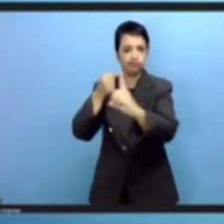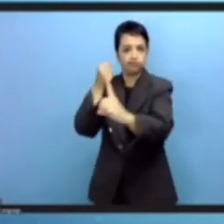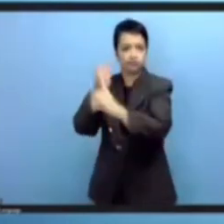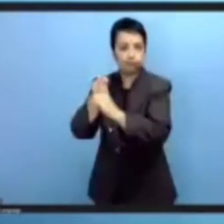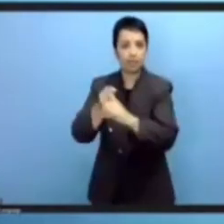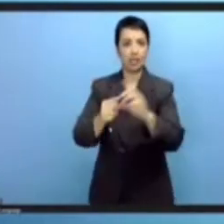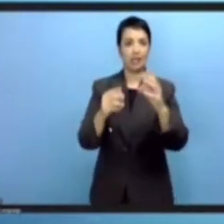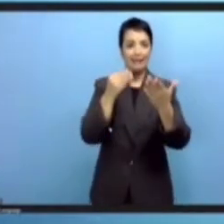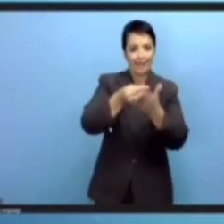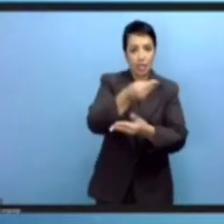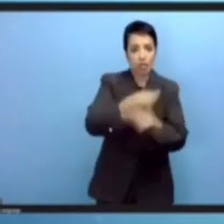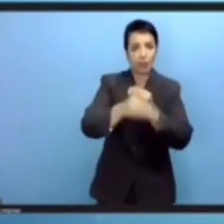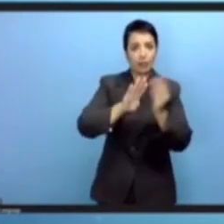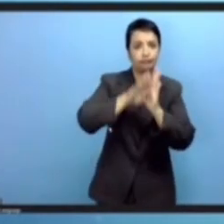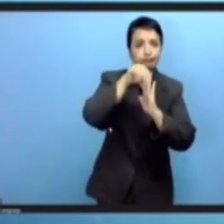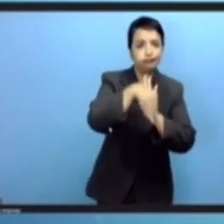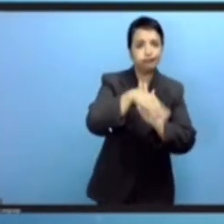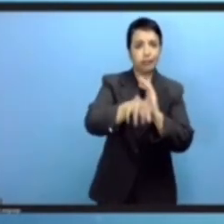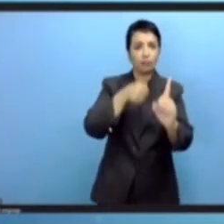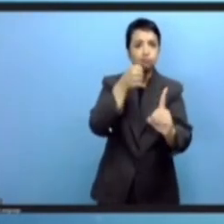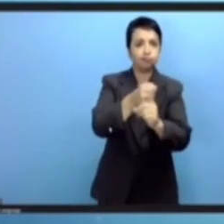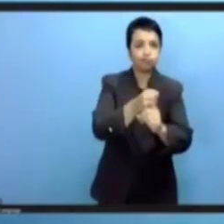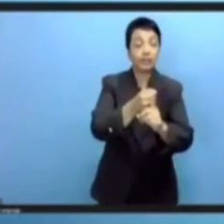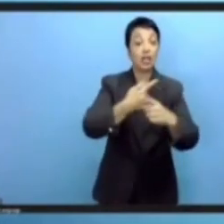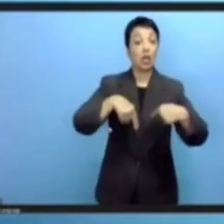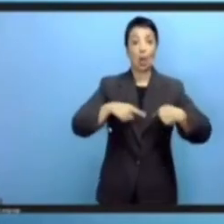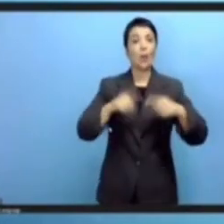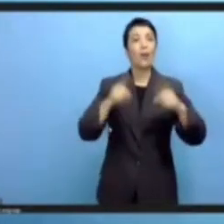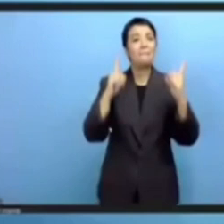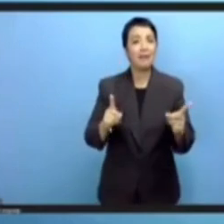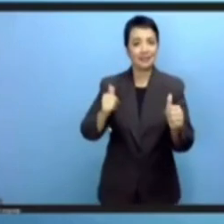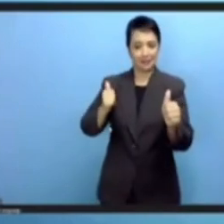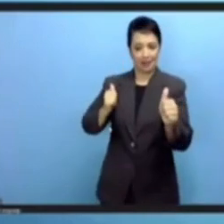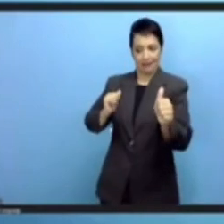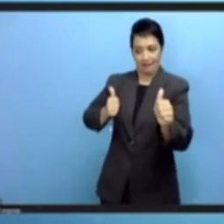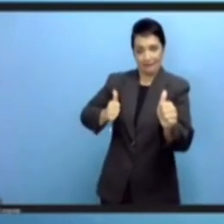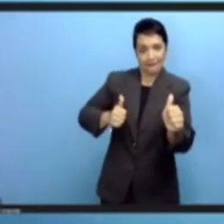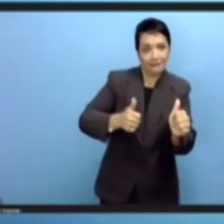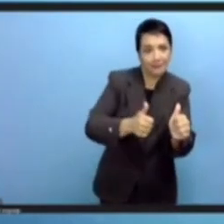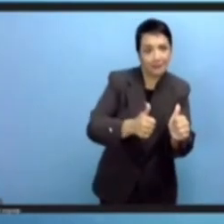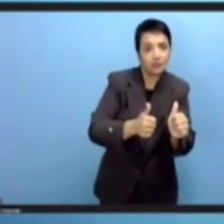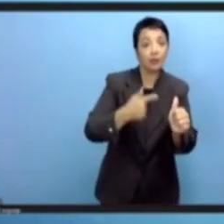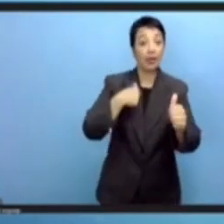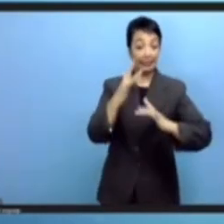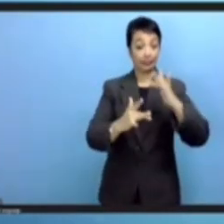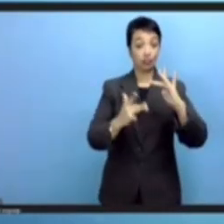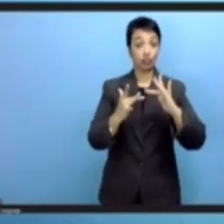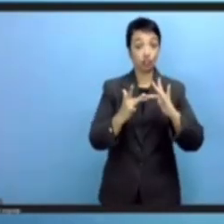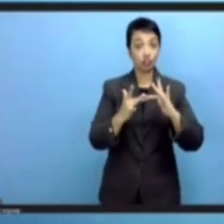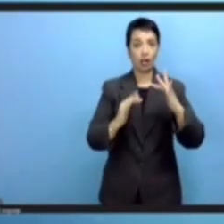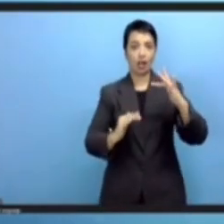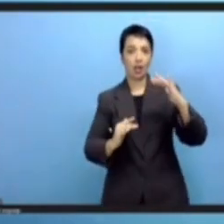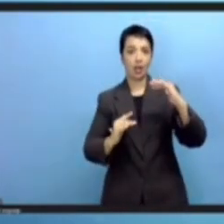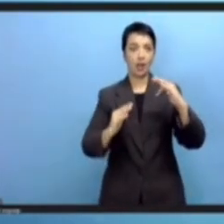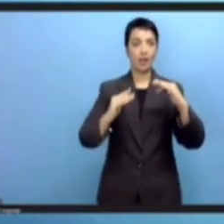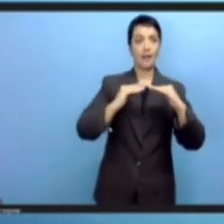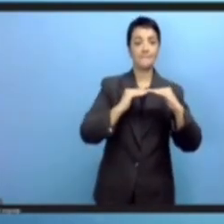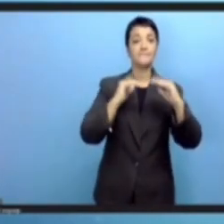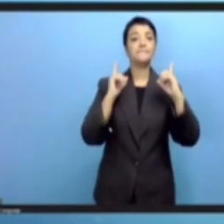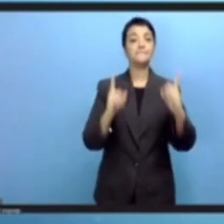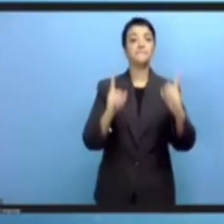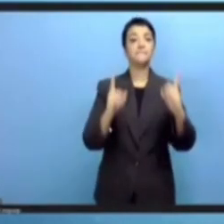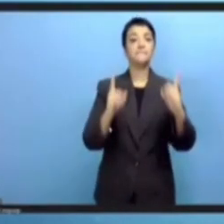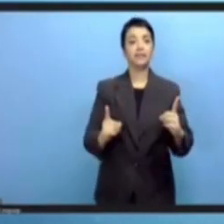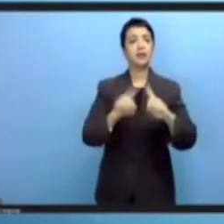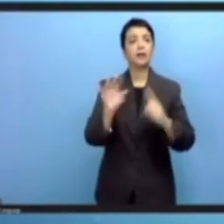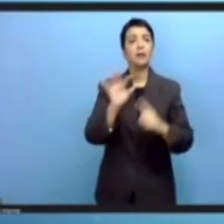chocs géopolitiques, économiques, etc. Et nous ne pourrons pas rattraper le temps perdu si on ne profite pas de